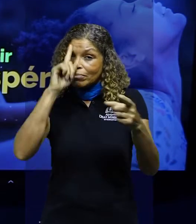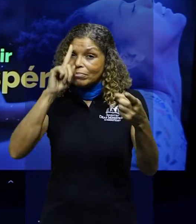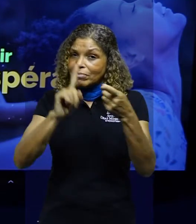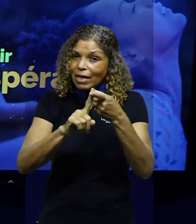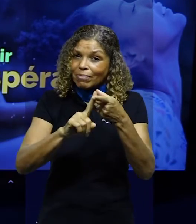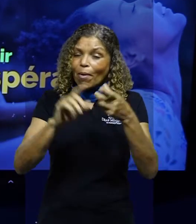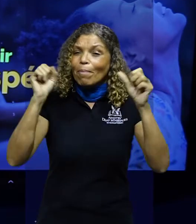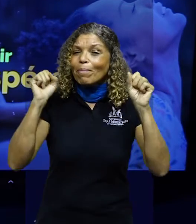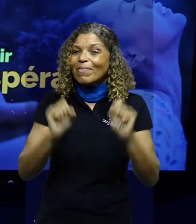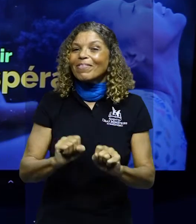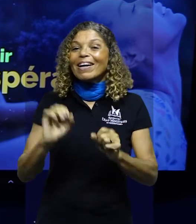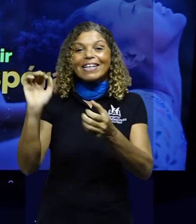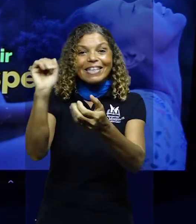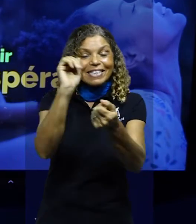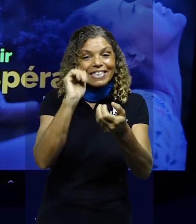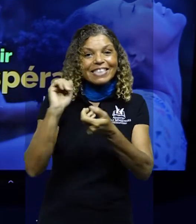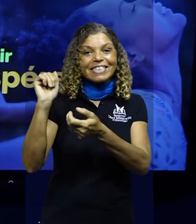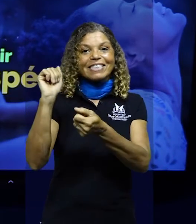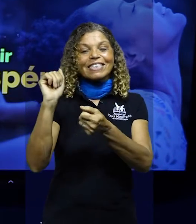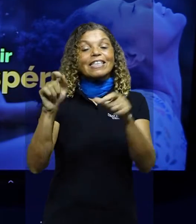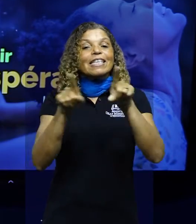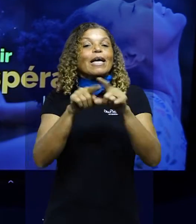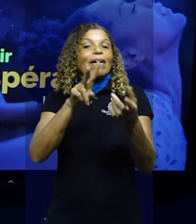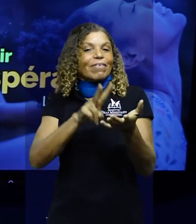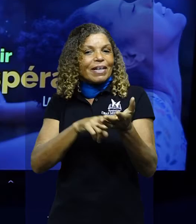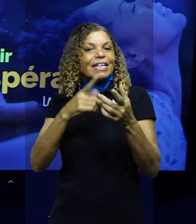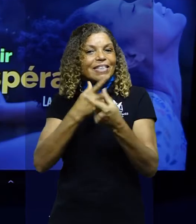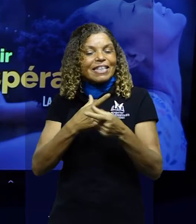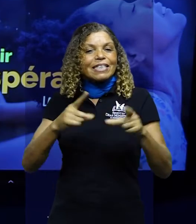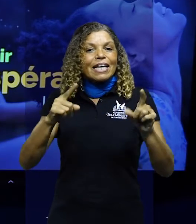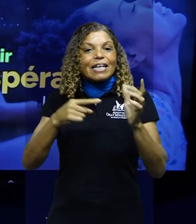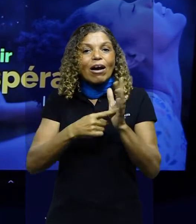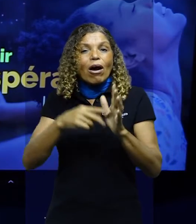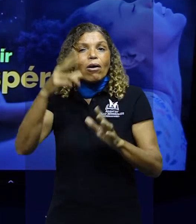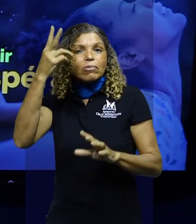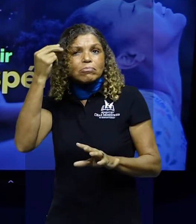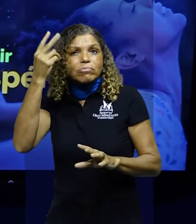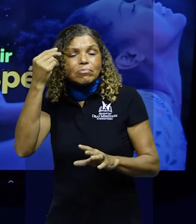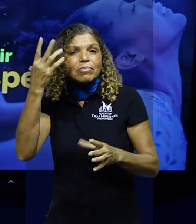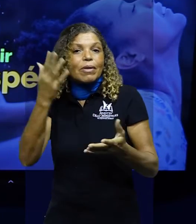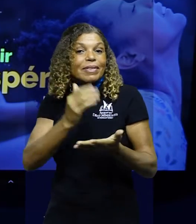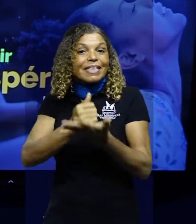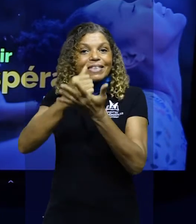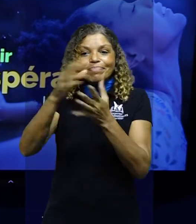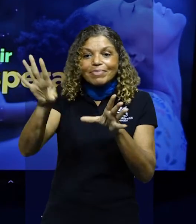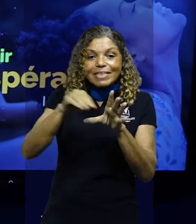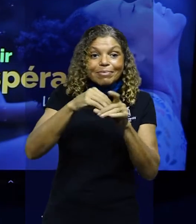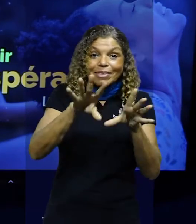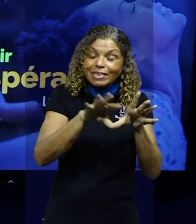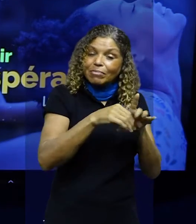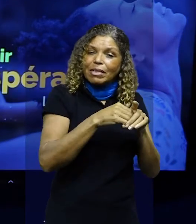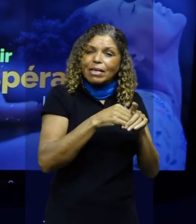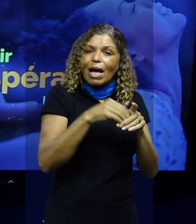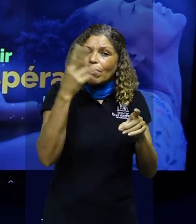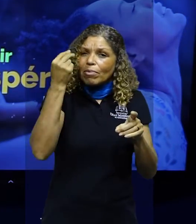notre série « Le pouvoir de l'espérance » et la vraie liberté, lorsque nous la comprenons, elle participe à